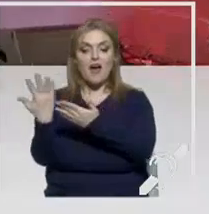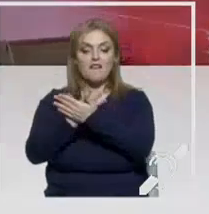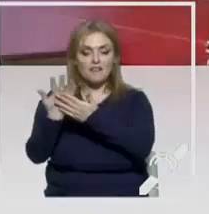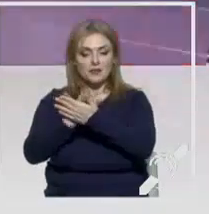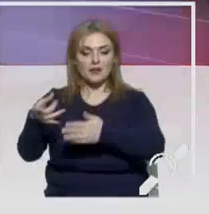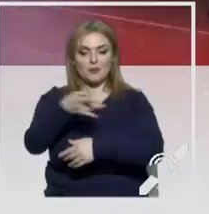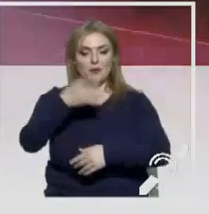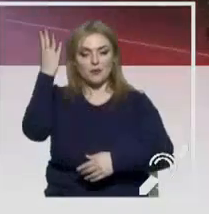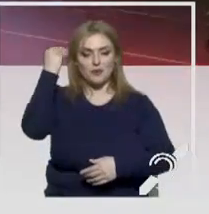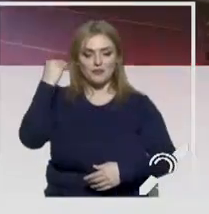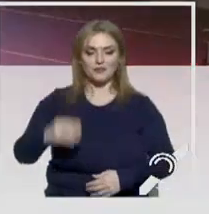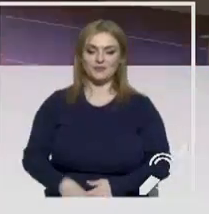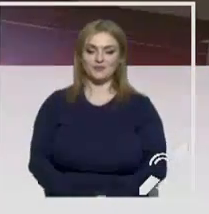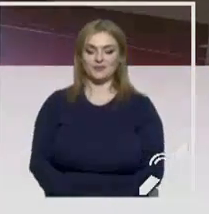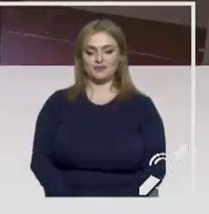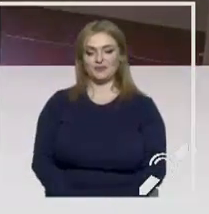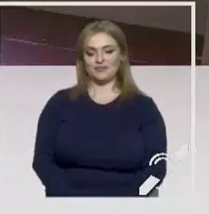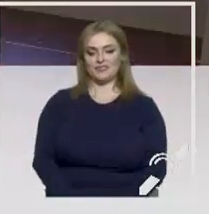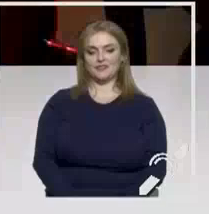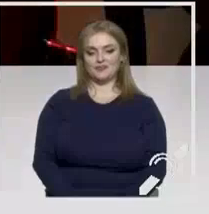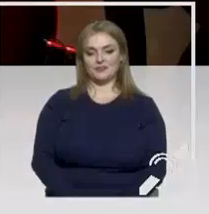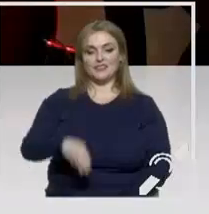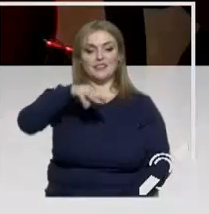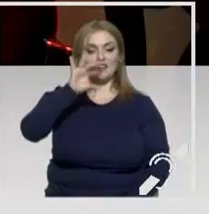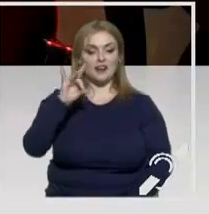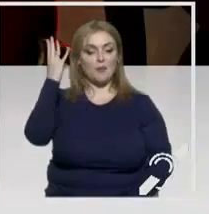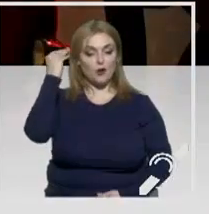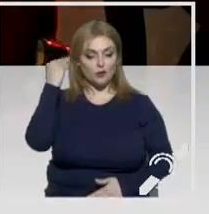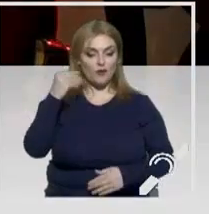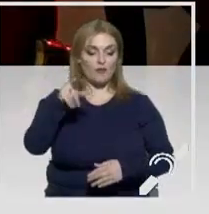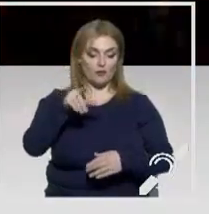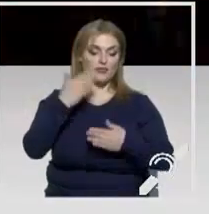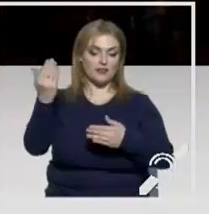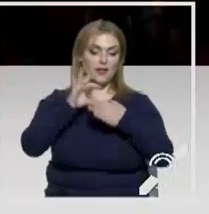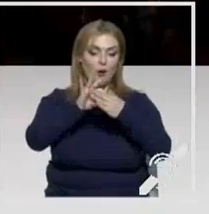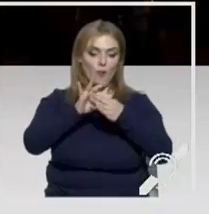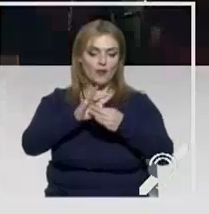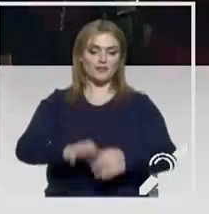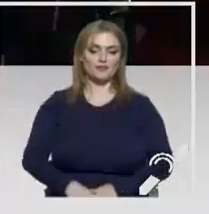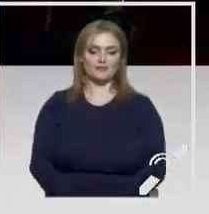Cinematografiei și Ministerul Culturii. TVR Moldova a fost partener media general.